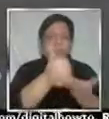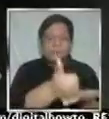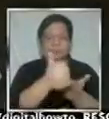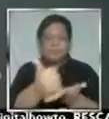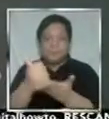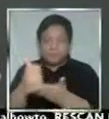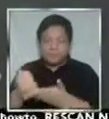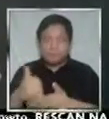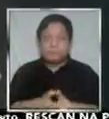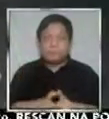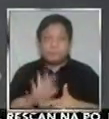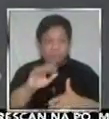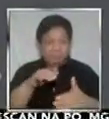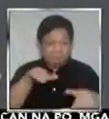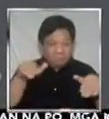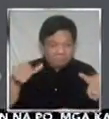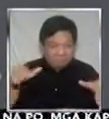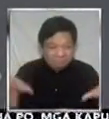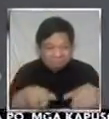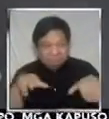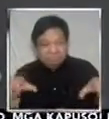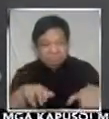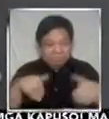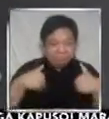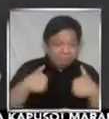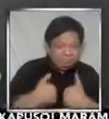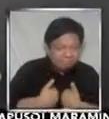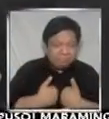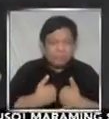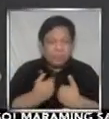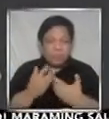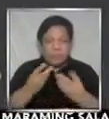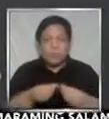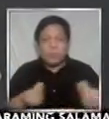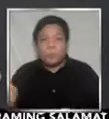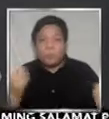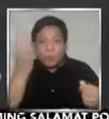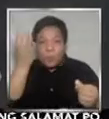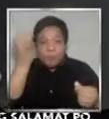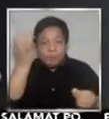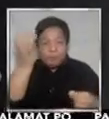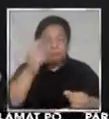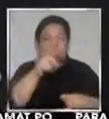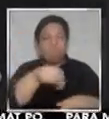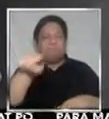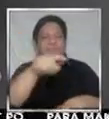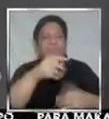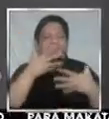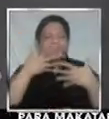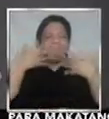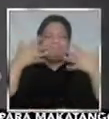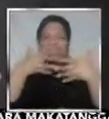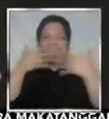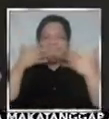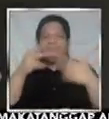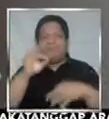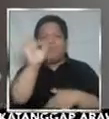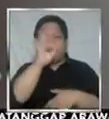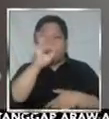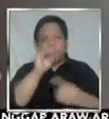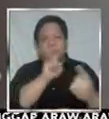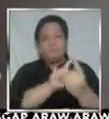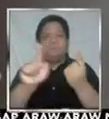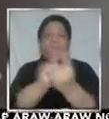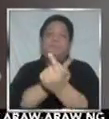ang pagod, gaano man katindi, naglalaho raw dahil sa mga ngiting isinusukli ng mga kababayang